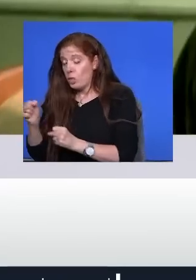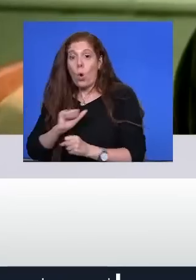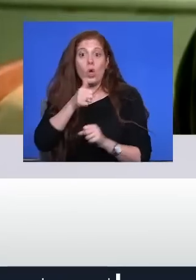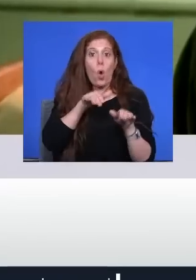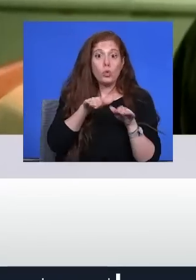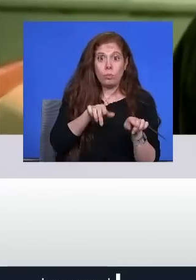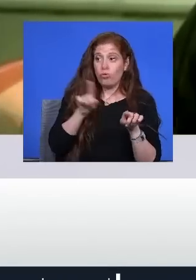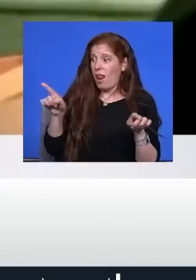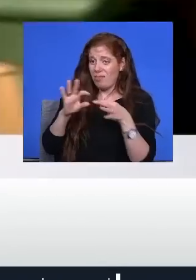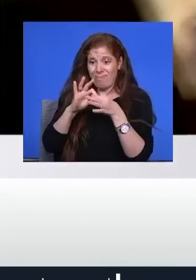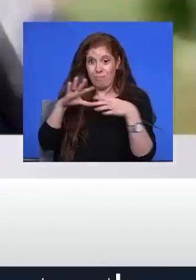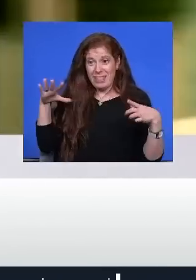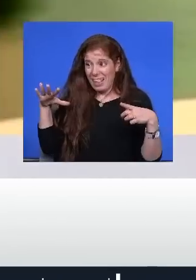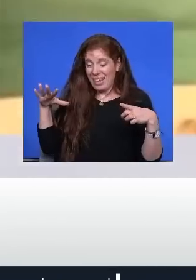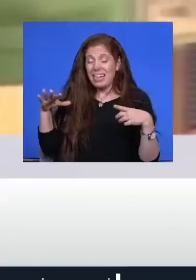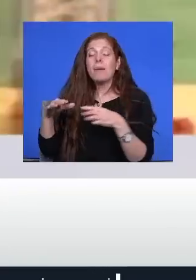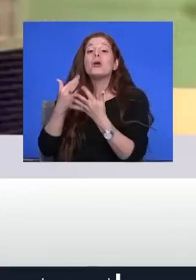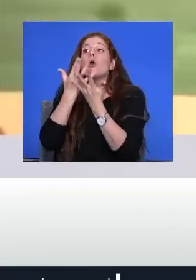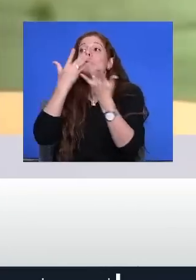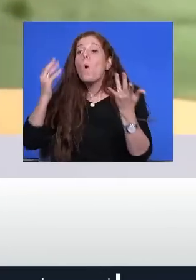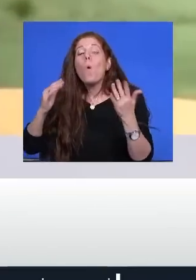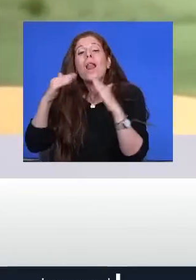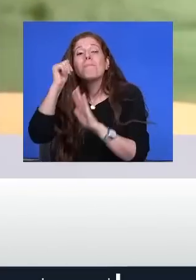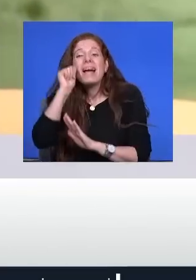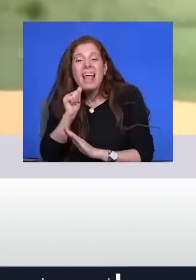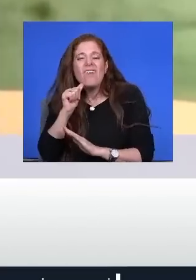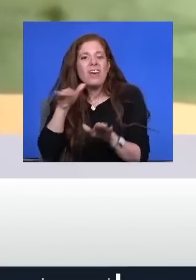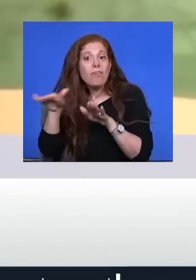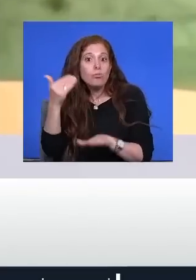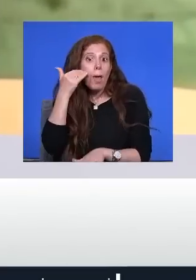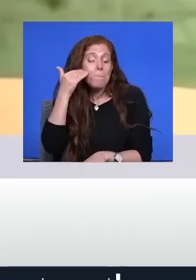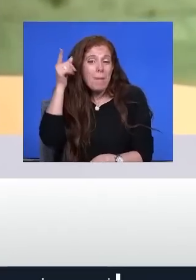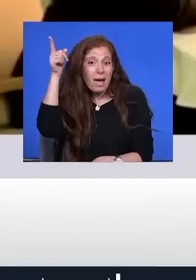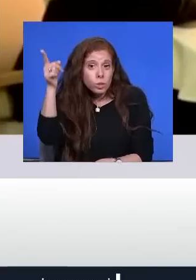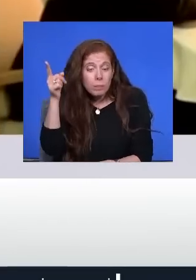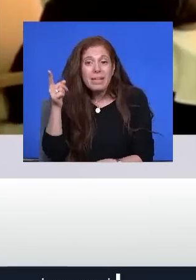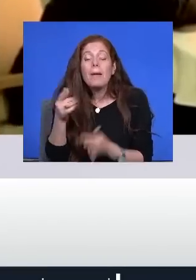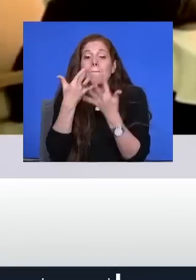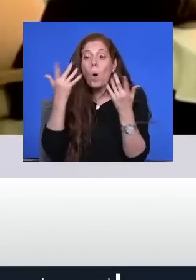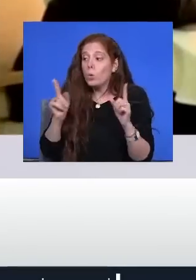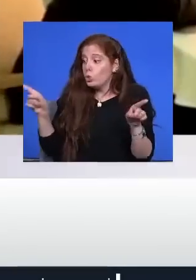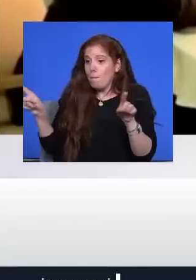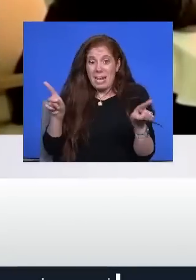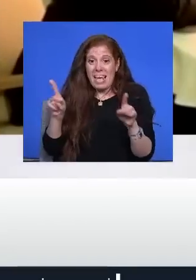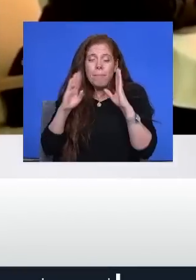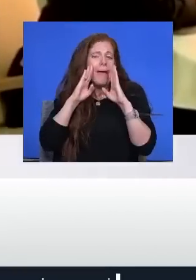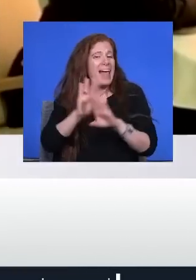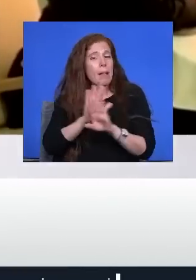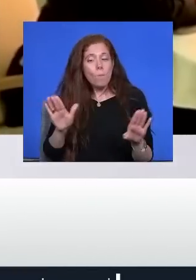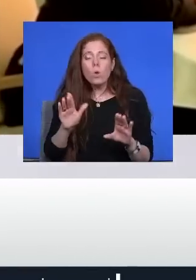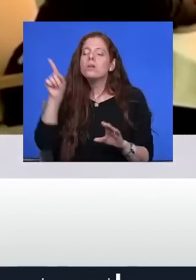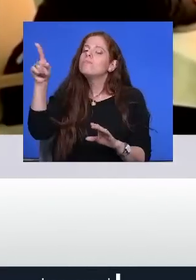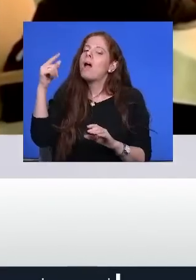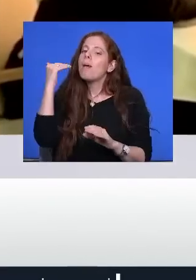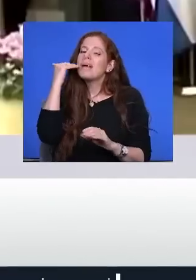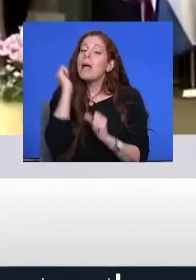לכל העולם, ובמיוחד לבית הלבן ולממשל, שכרגע אין אמון בין ראש הממשלה לשר הביטחון, קשה מאוד למערכת האמריקנית